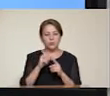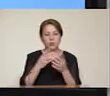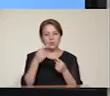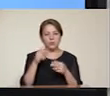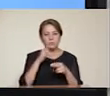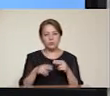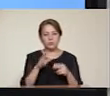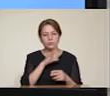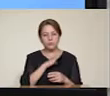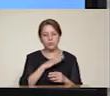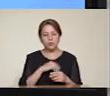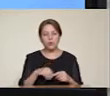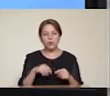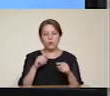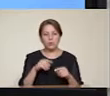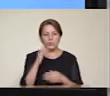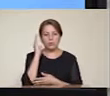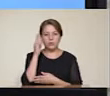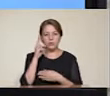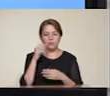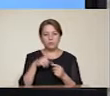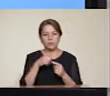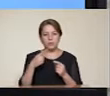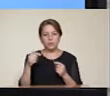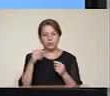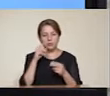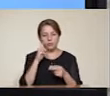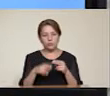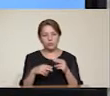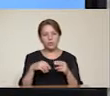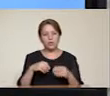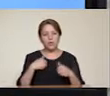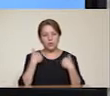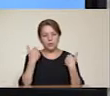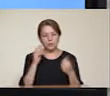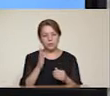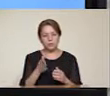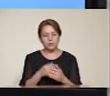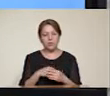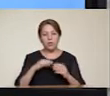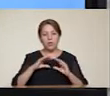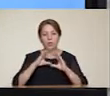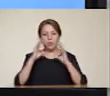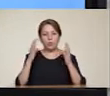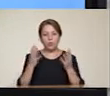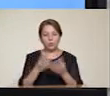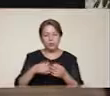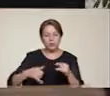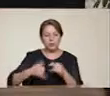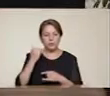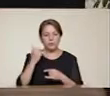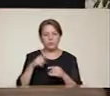bilamiz. Daraxtdan bargning uzilib tushishi bu harakat. Koptokni tepganda uni harakatga